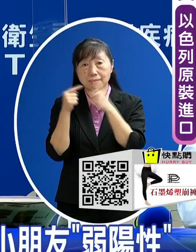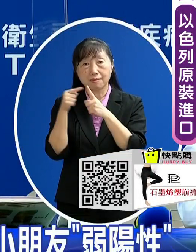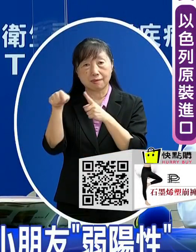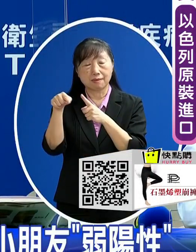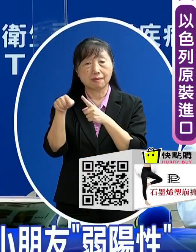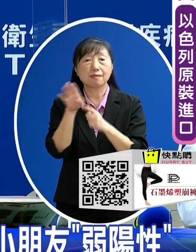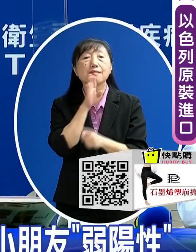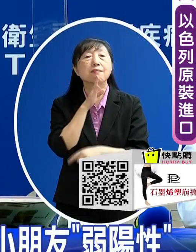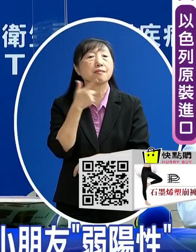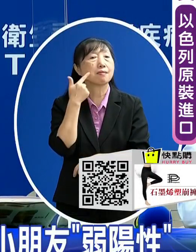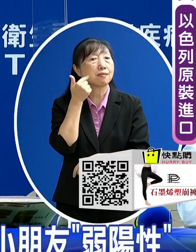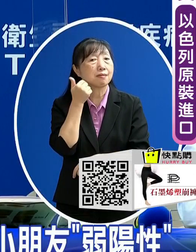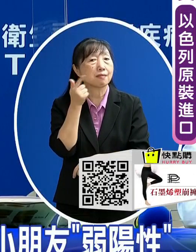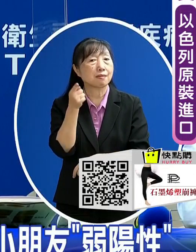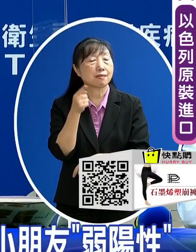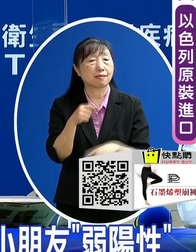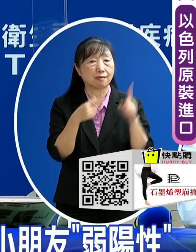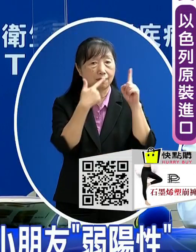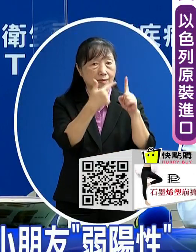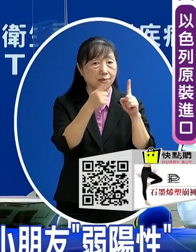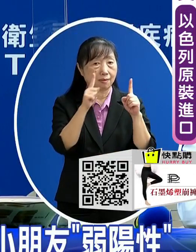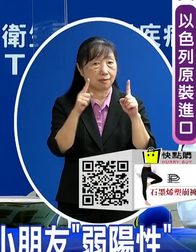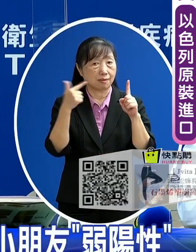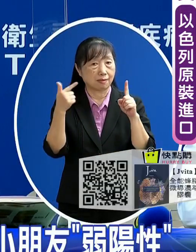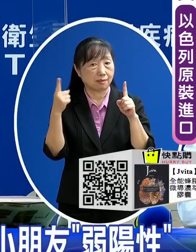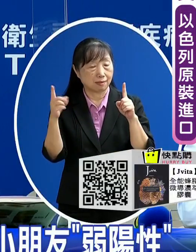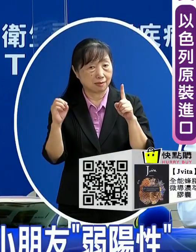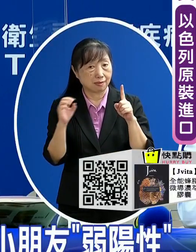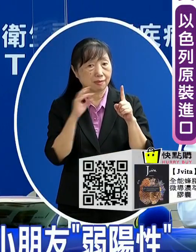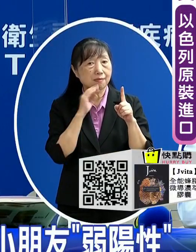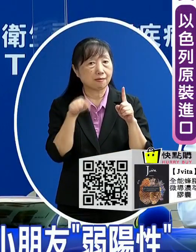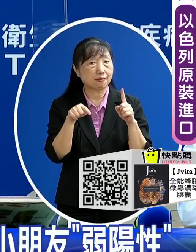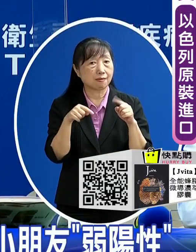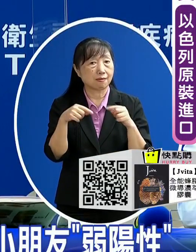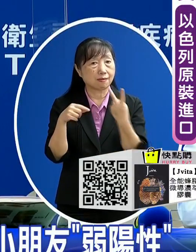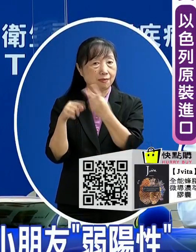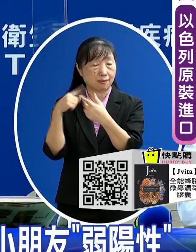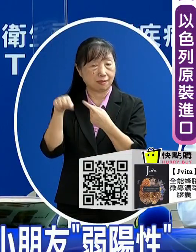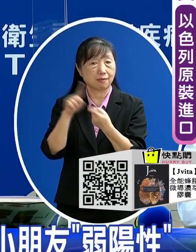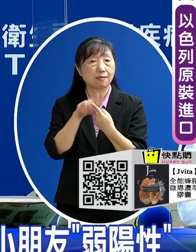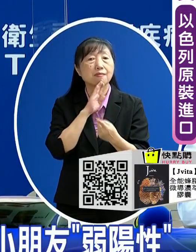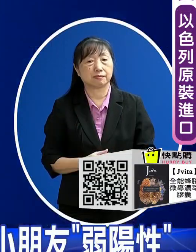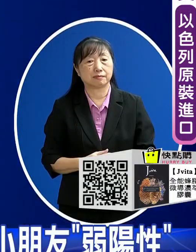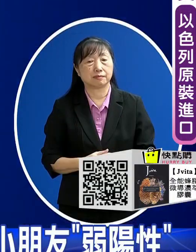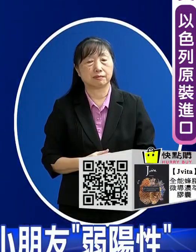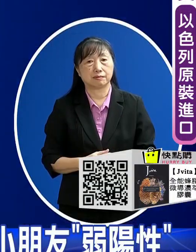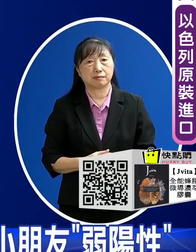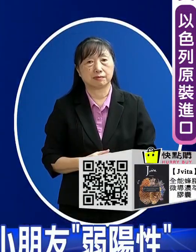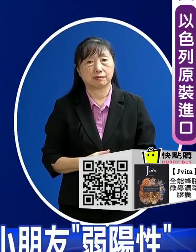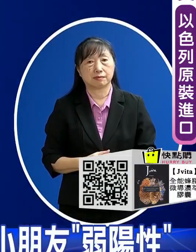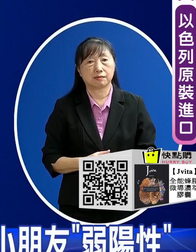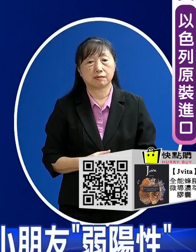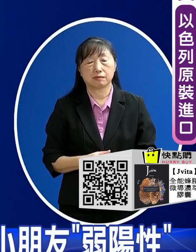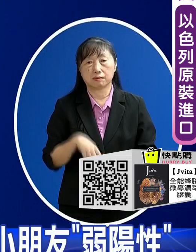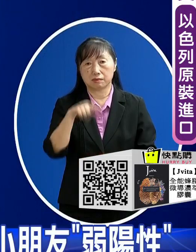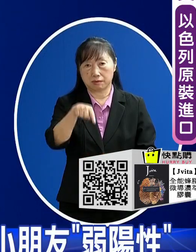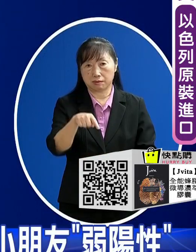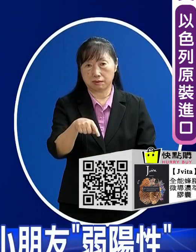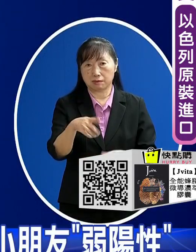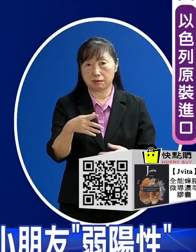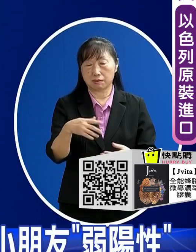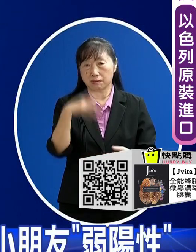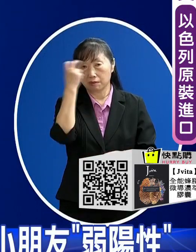父亲哈，等于是16160是哈。这两个都有它的可能性。 这个事件我们已经检验